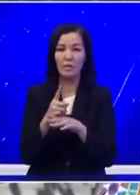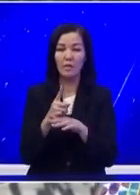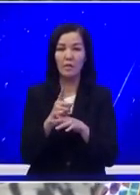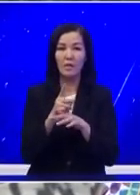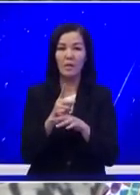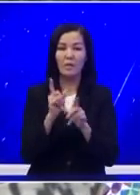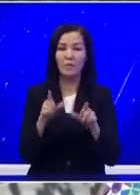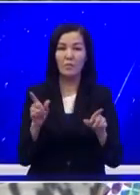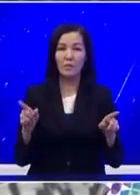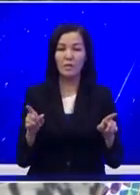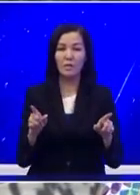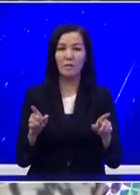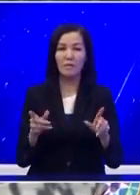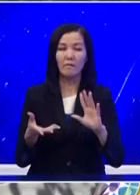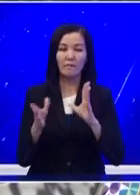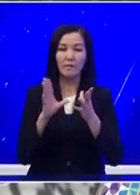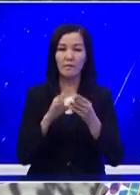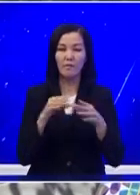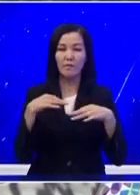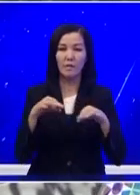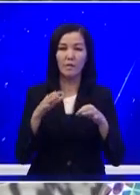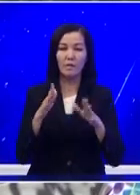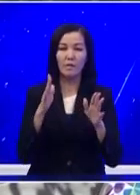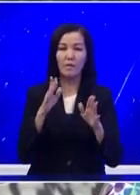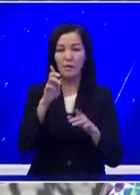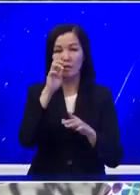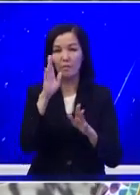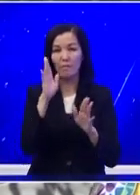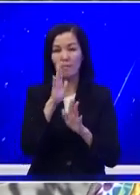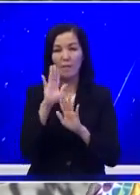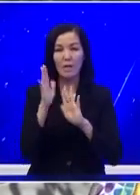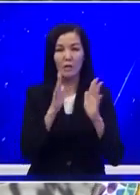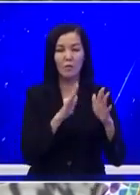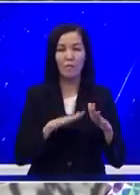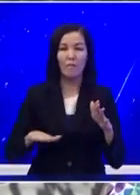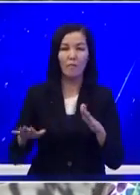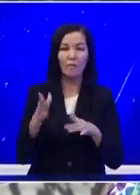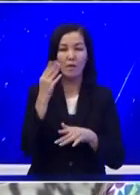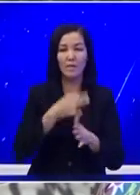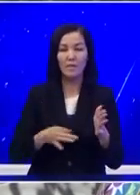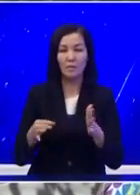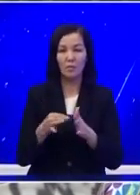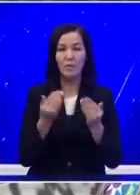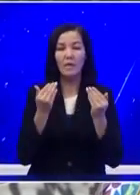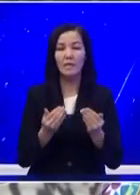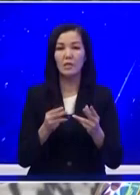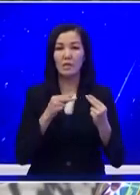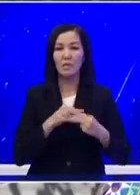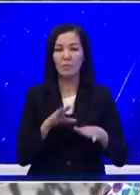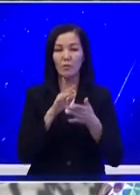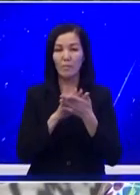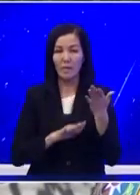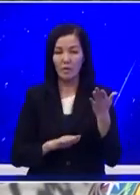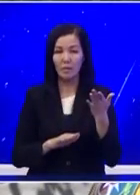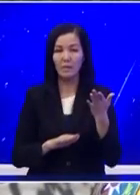и юридических лиц и въезд транспортных средств на территории Государственного лесного фонда Алматинской области. Данная работа она